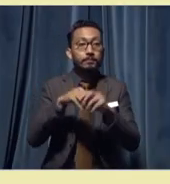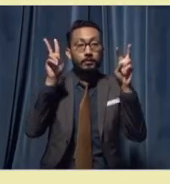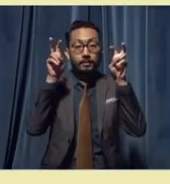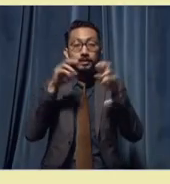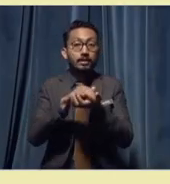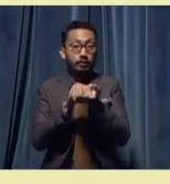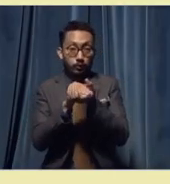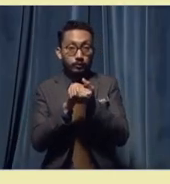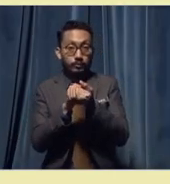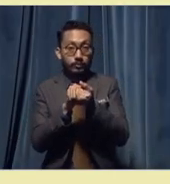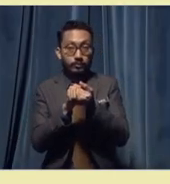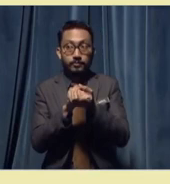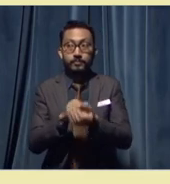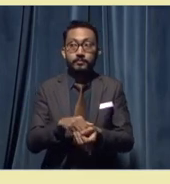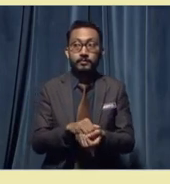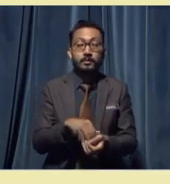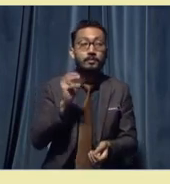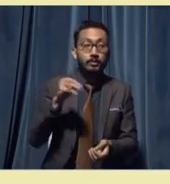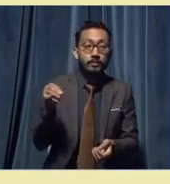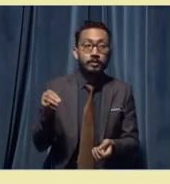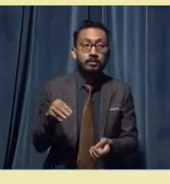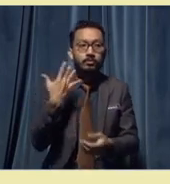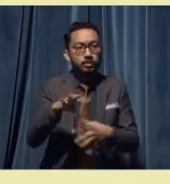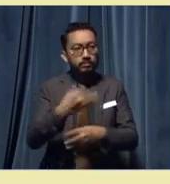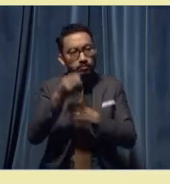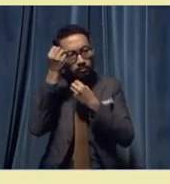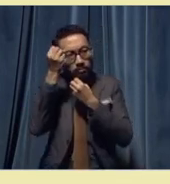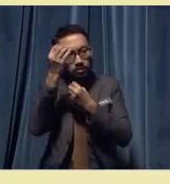sabun yang murid-murid telah pelajari sebelum ini.